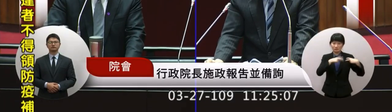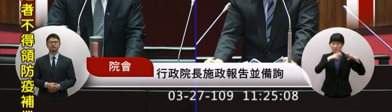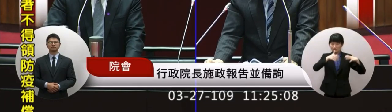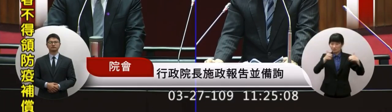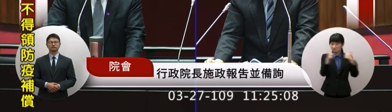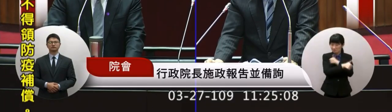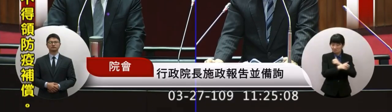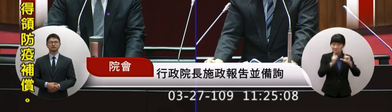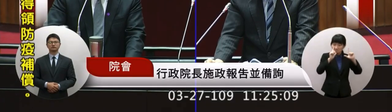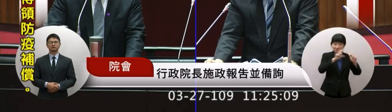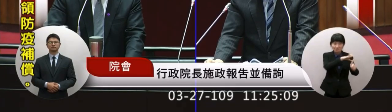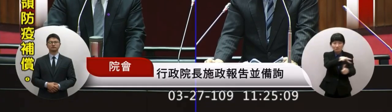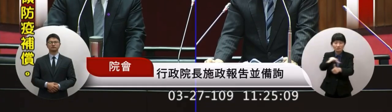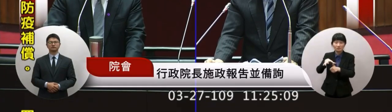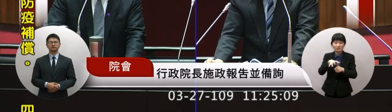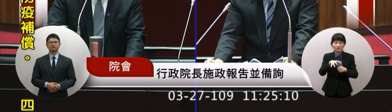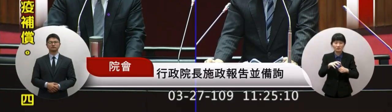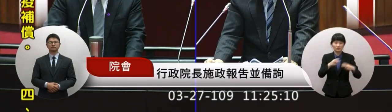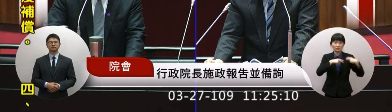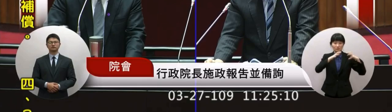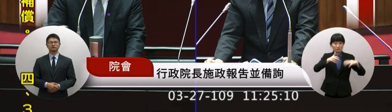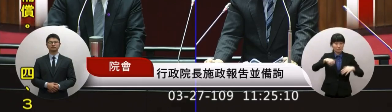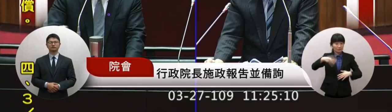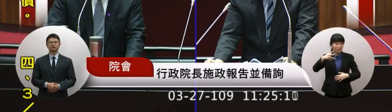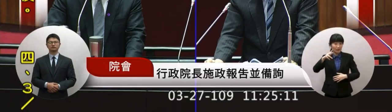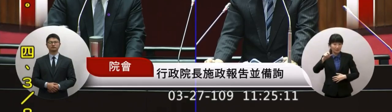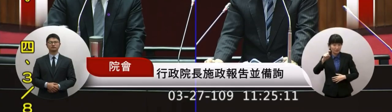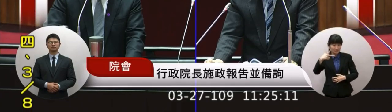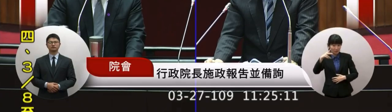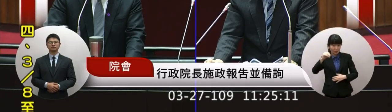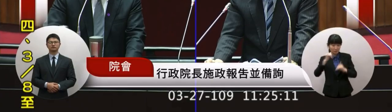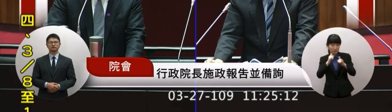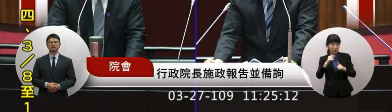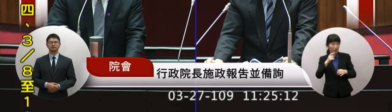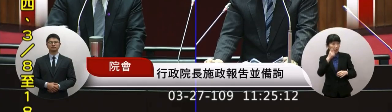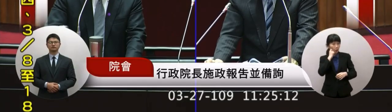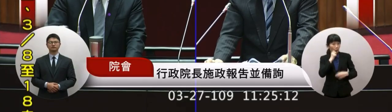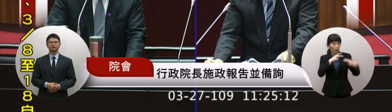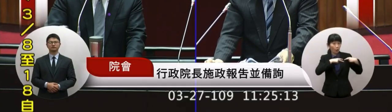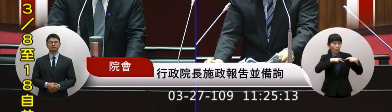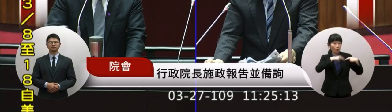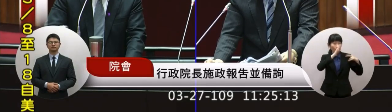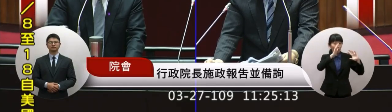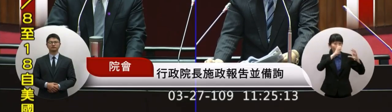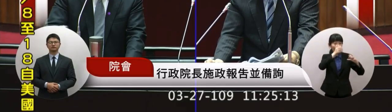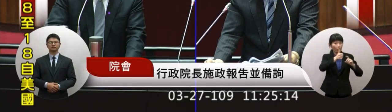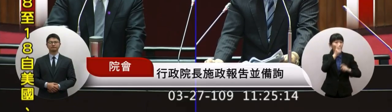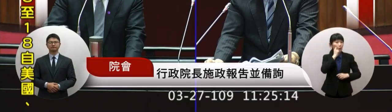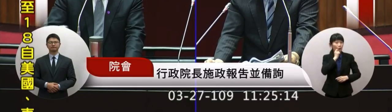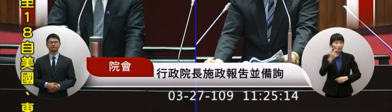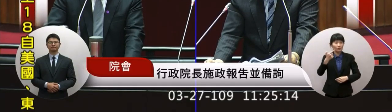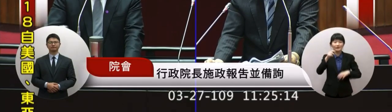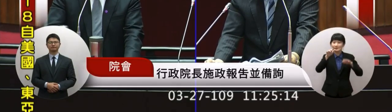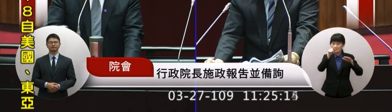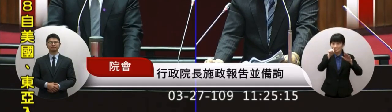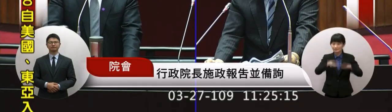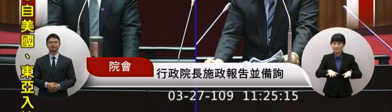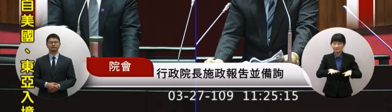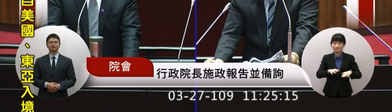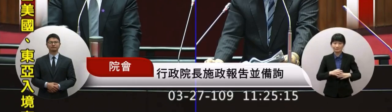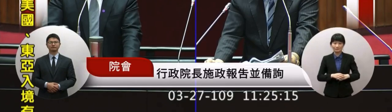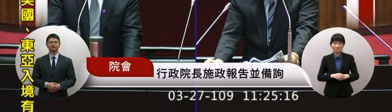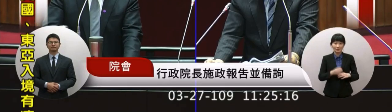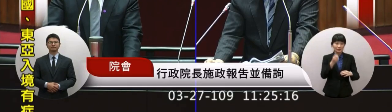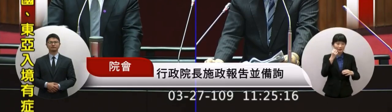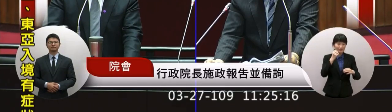有817万民意的支持的力量。那如今新潮流跟苏院长的斗争